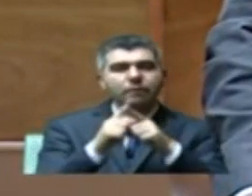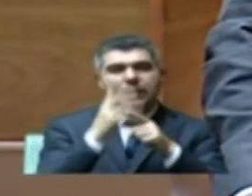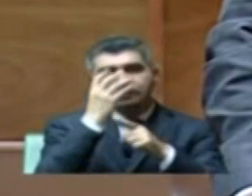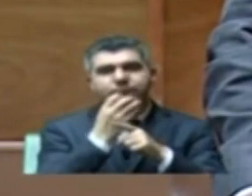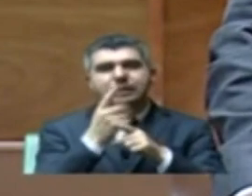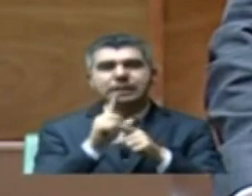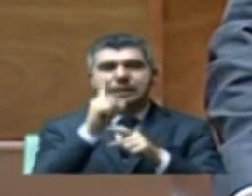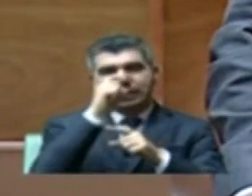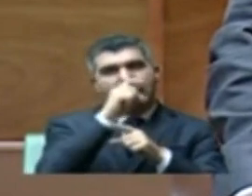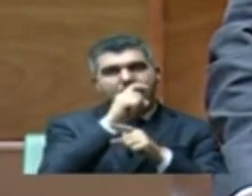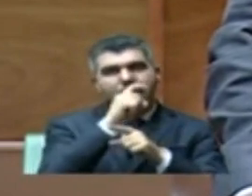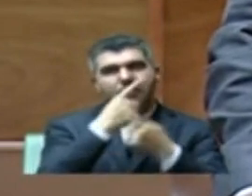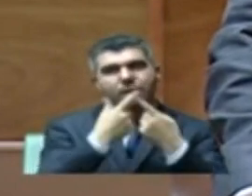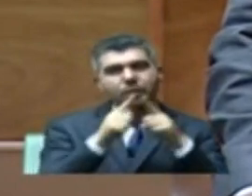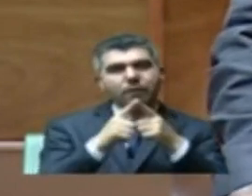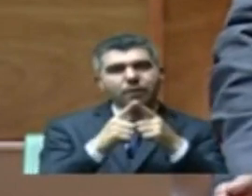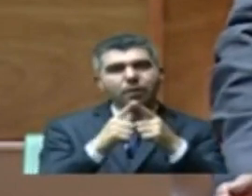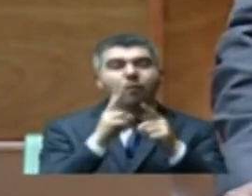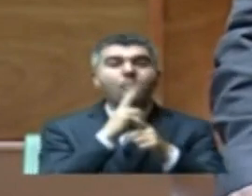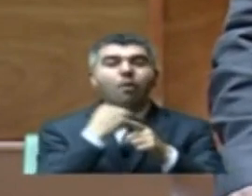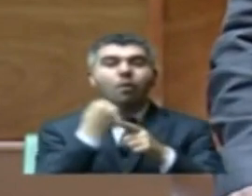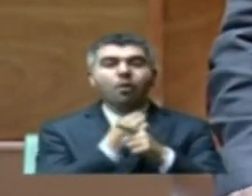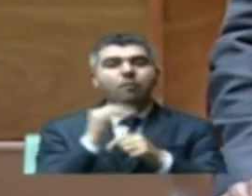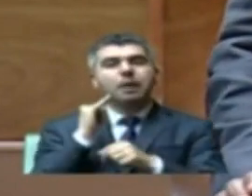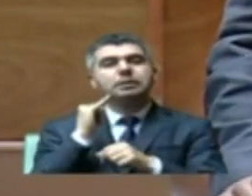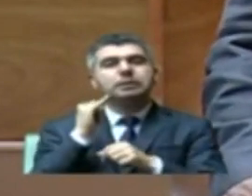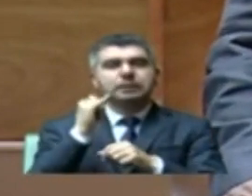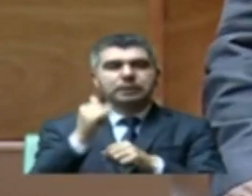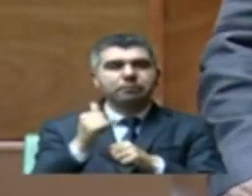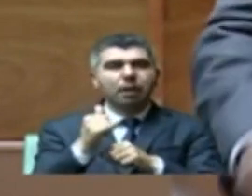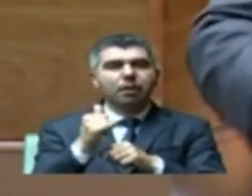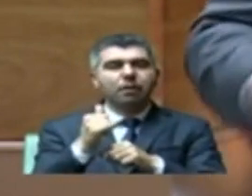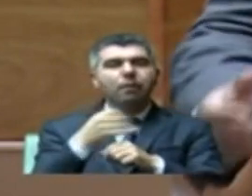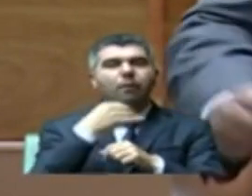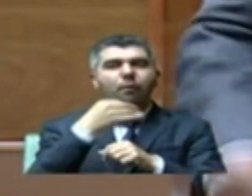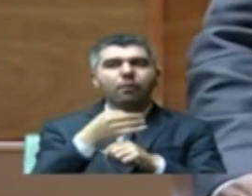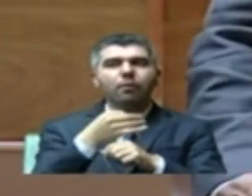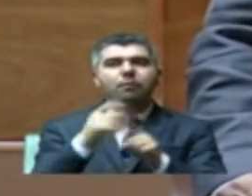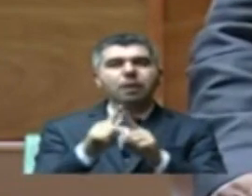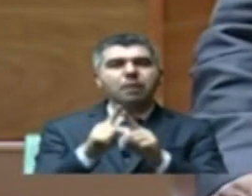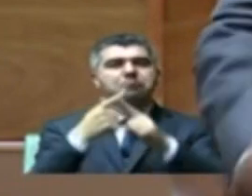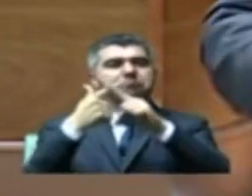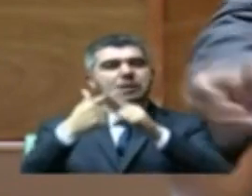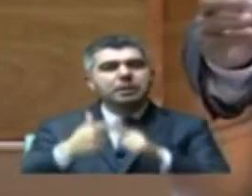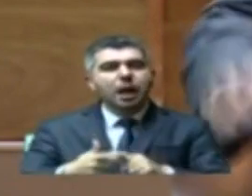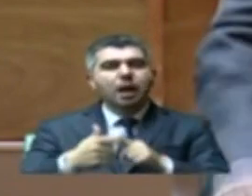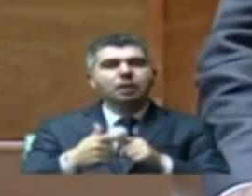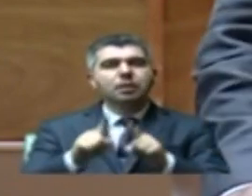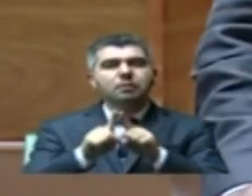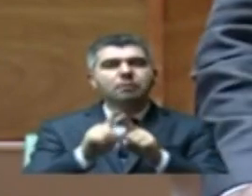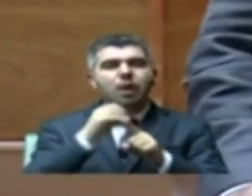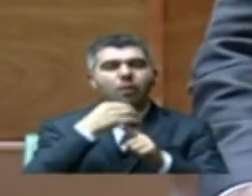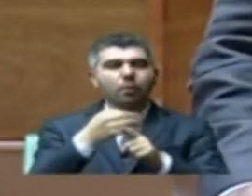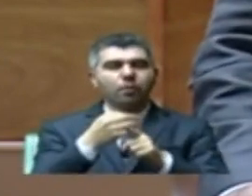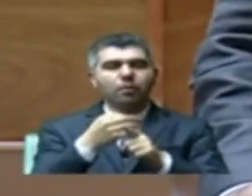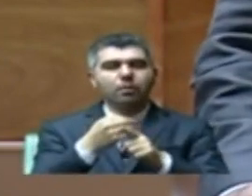هذه أشياء اللي هي اجتماعية، والحكومة دائما تتغنى بأنه مشاريع الميزانية اجتماعية أبسط مسألة